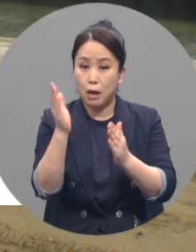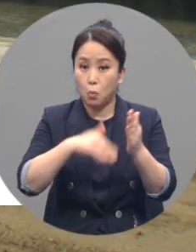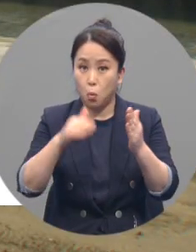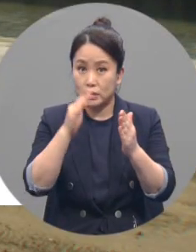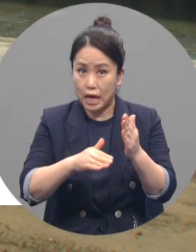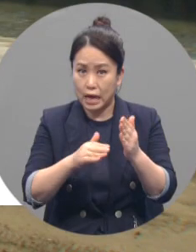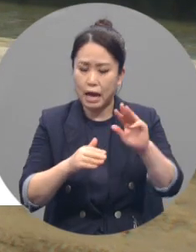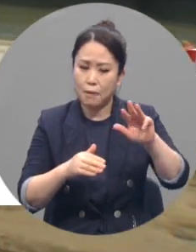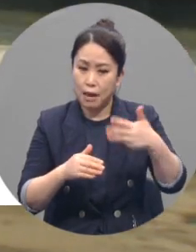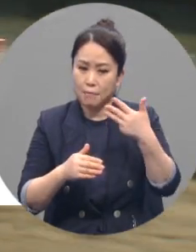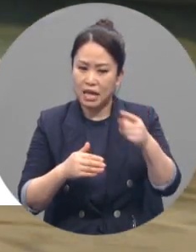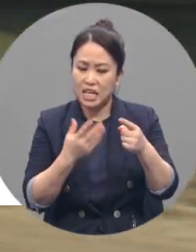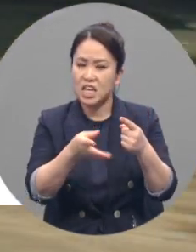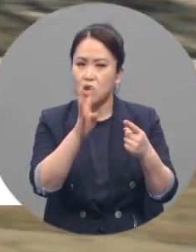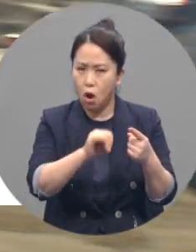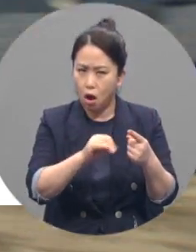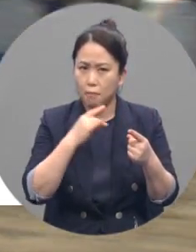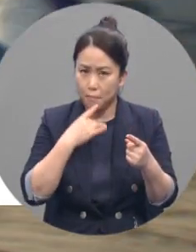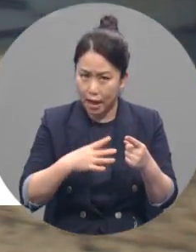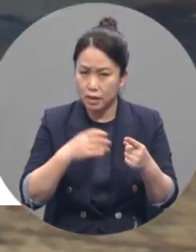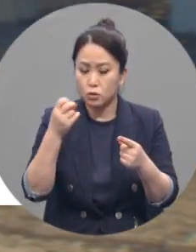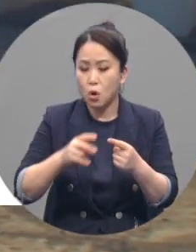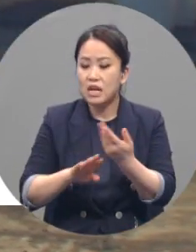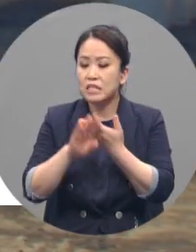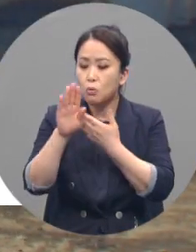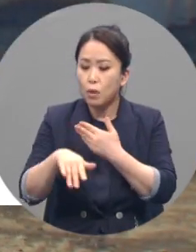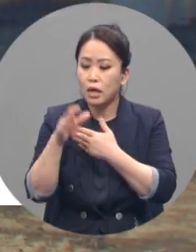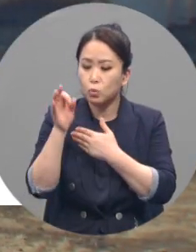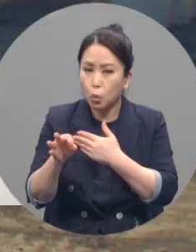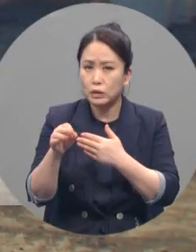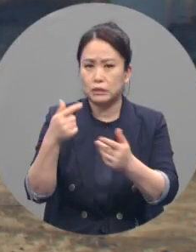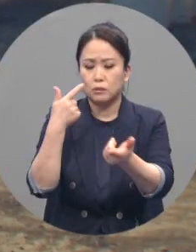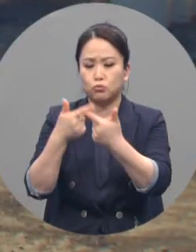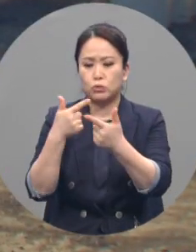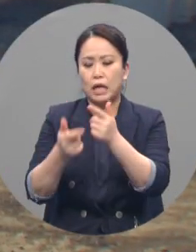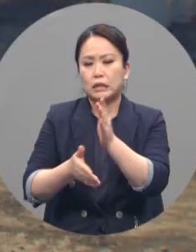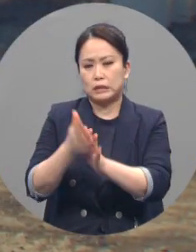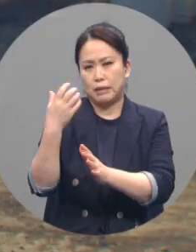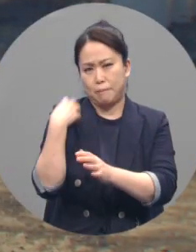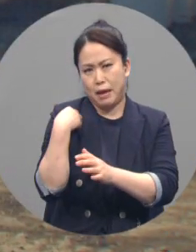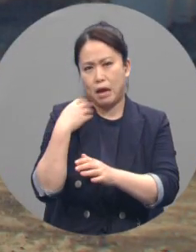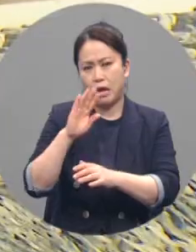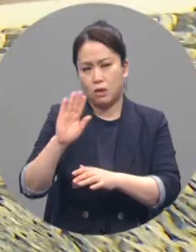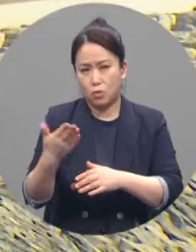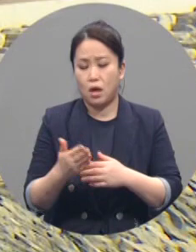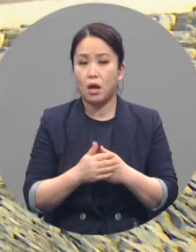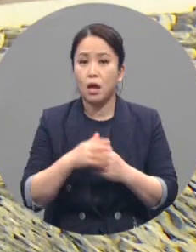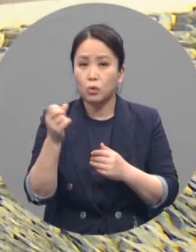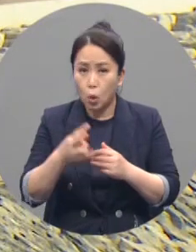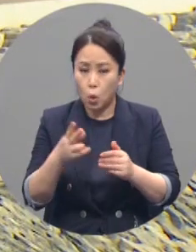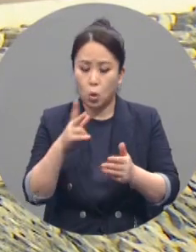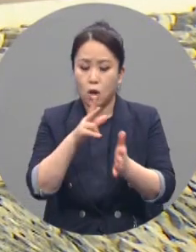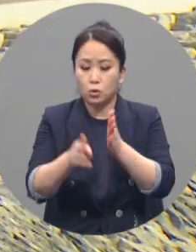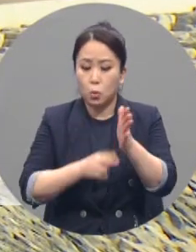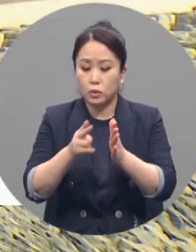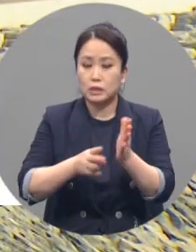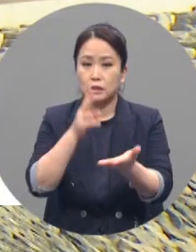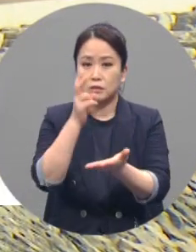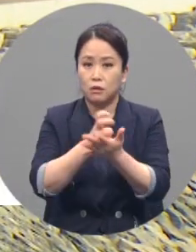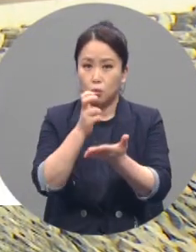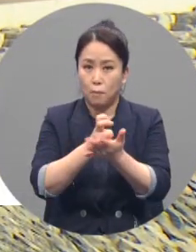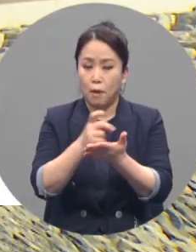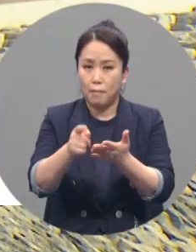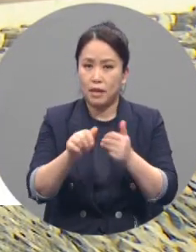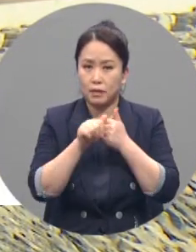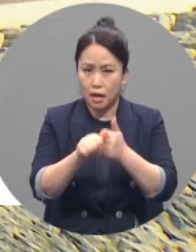구입비와 트램 운영비용은 부산시가 부담해야 한다는 겁니다. 더욱이 도시철도법에 따라 관련 절차를 이행해야 한다는